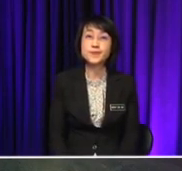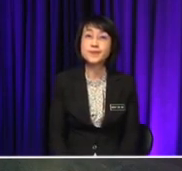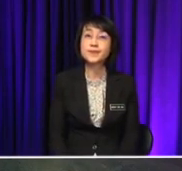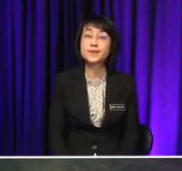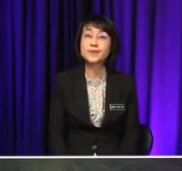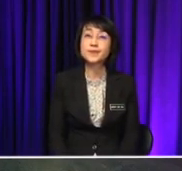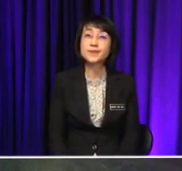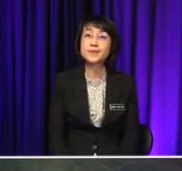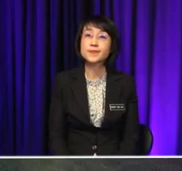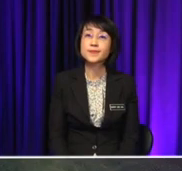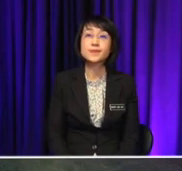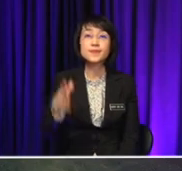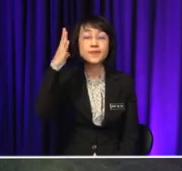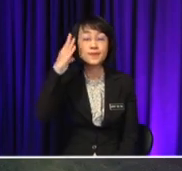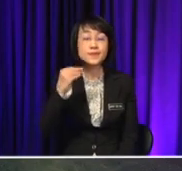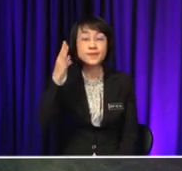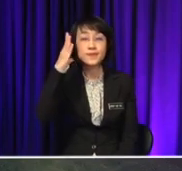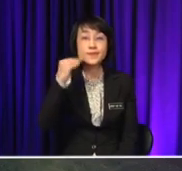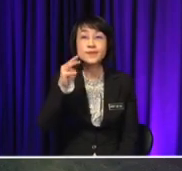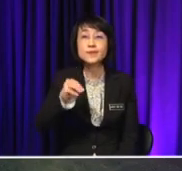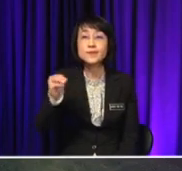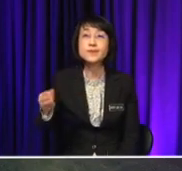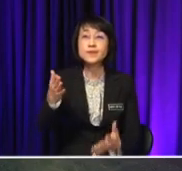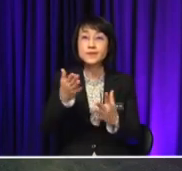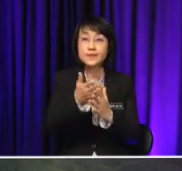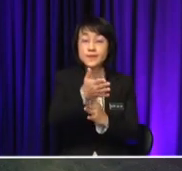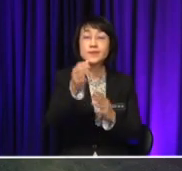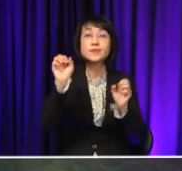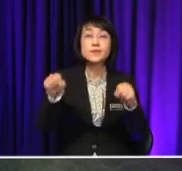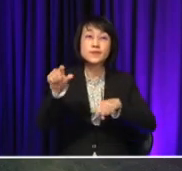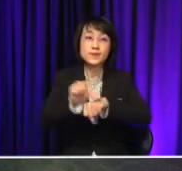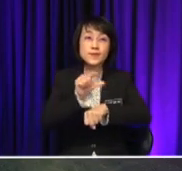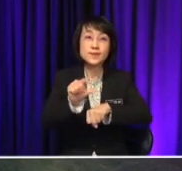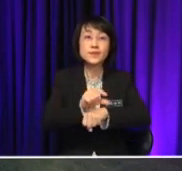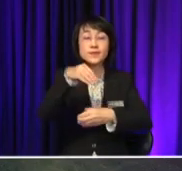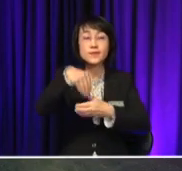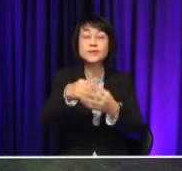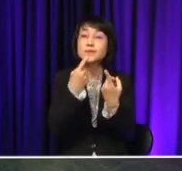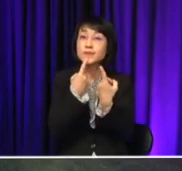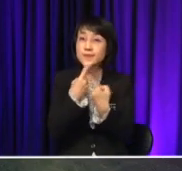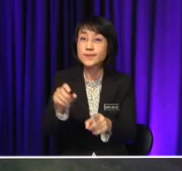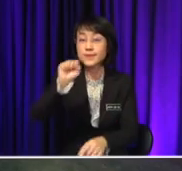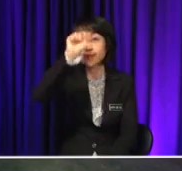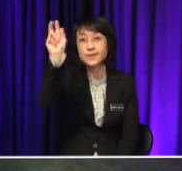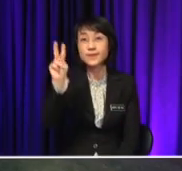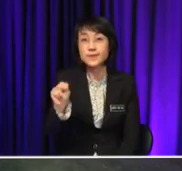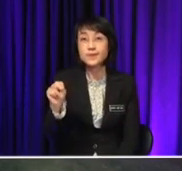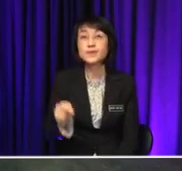pengalaman yang murid-muri lalu itu boleh digunakan dalam menjawab soal lain terutama mata pelajaran